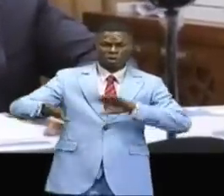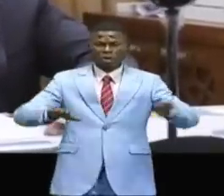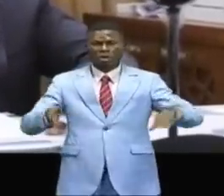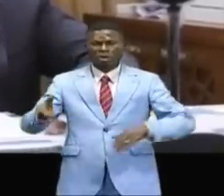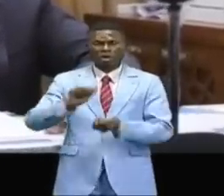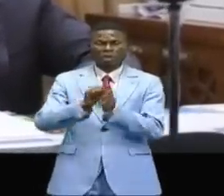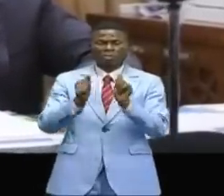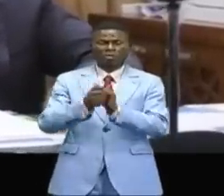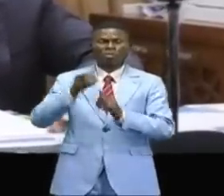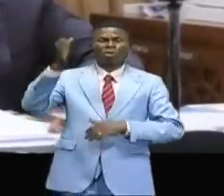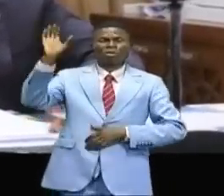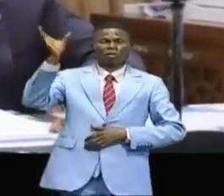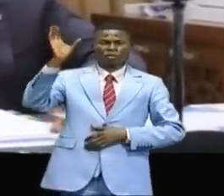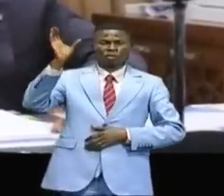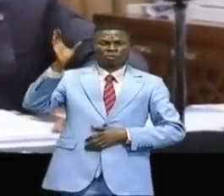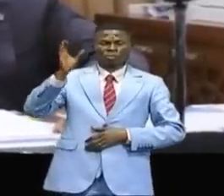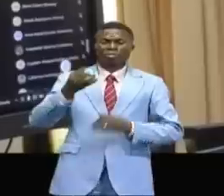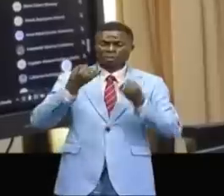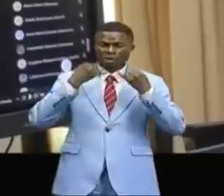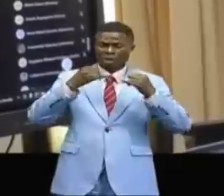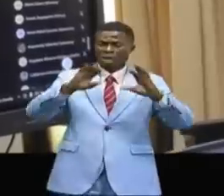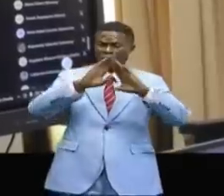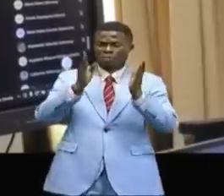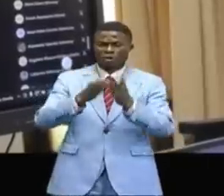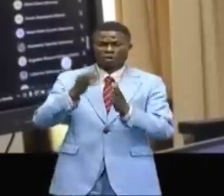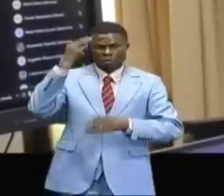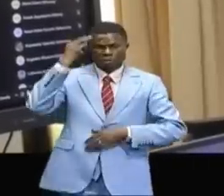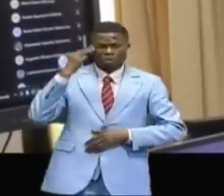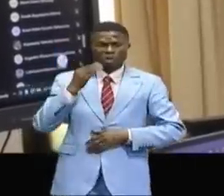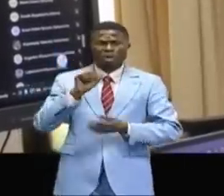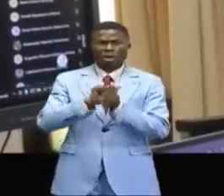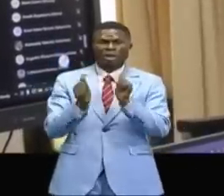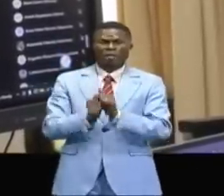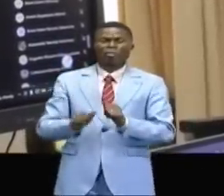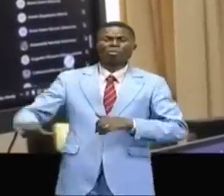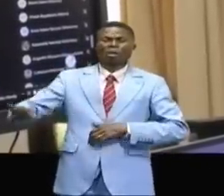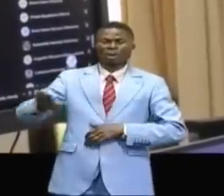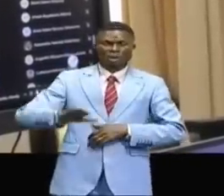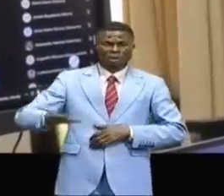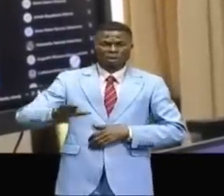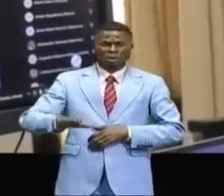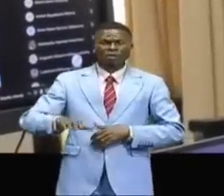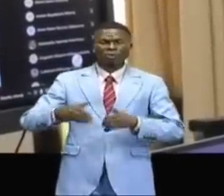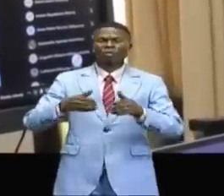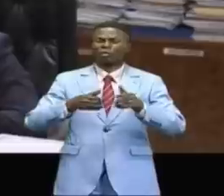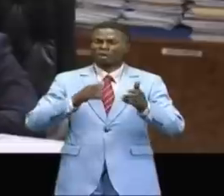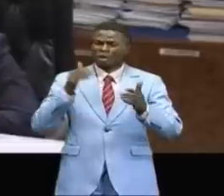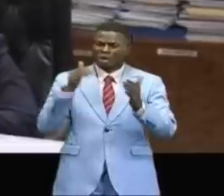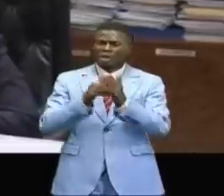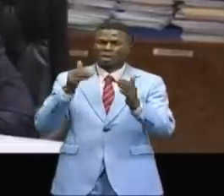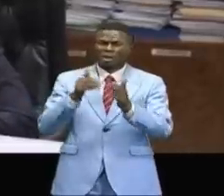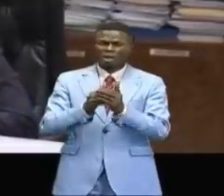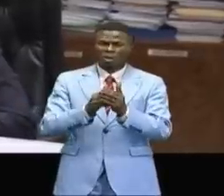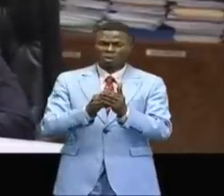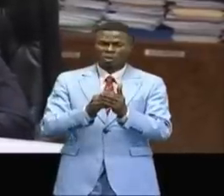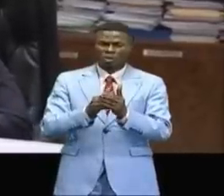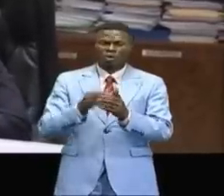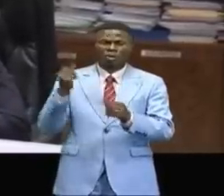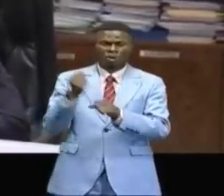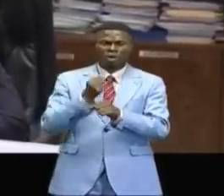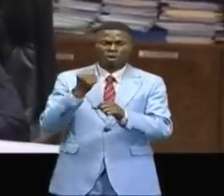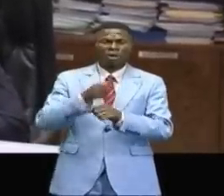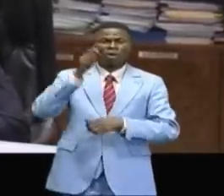et Affaires coutumières, a informé le Conseil de l'État du territoire national, qui reste dominé par la poursuite des